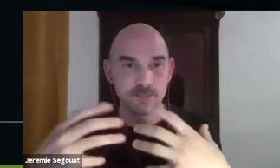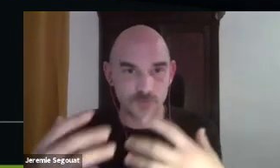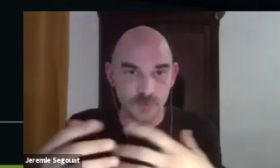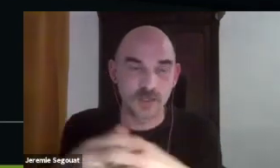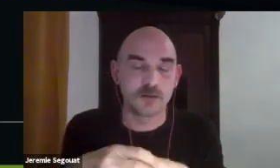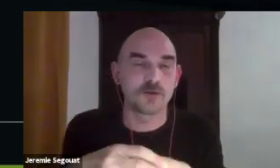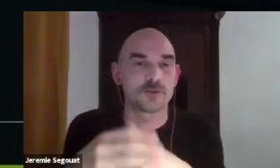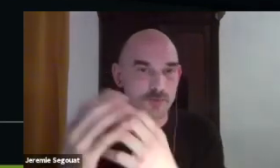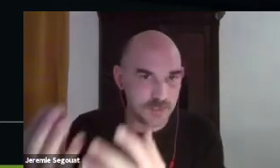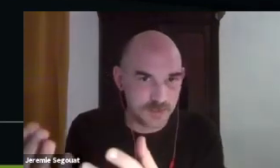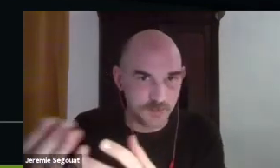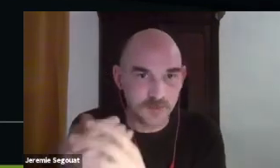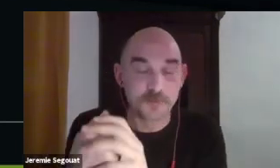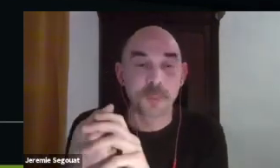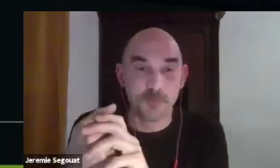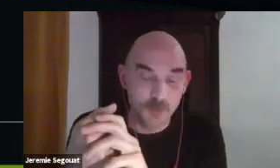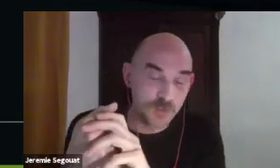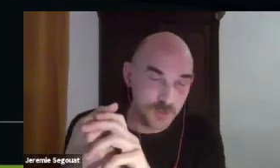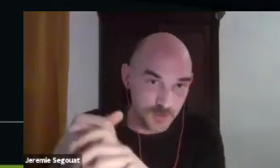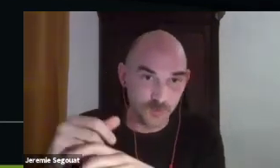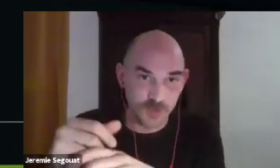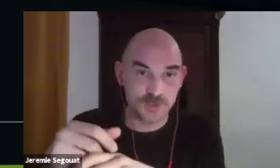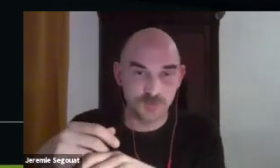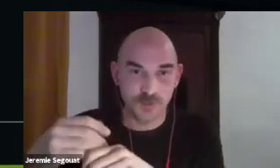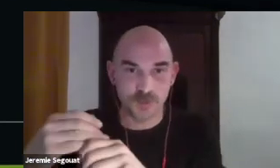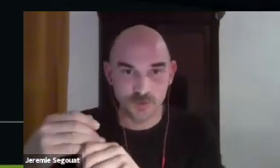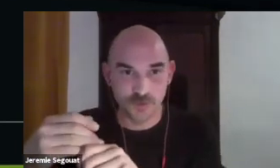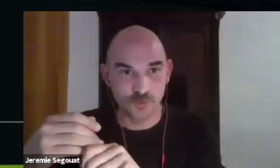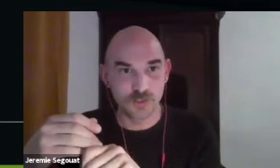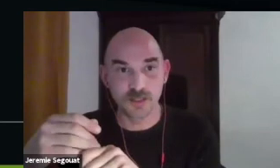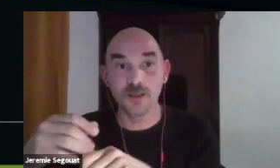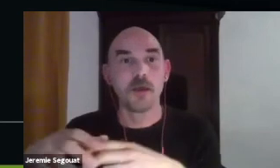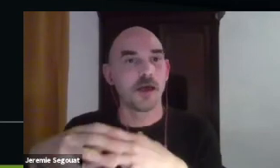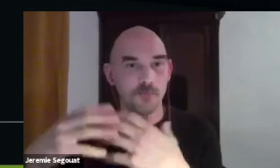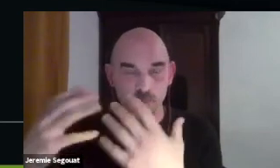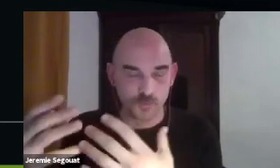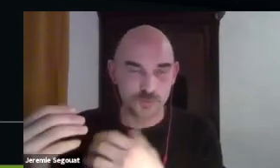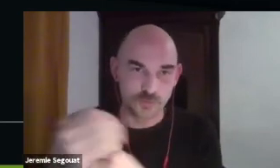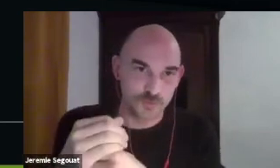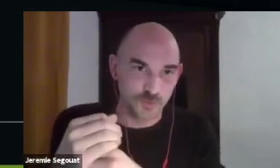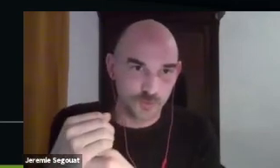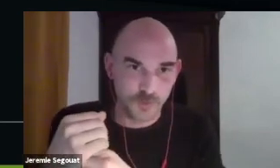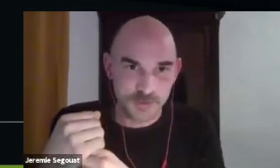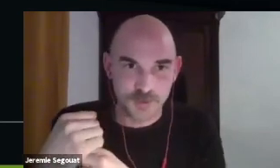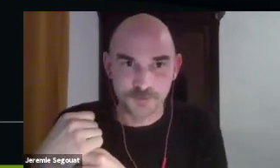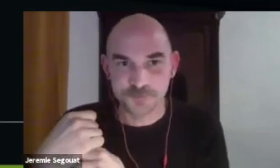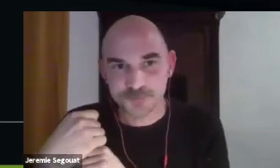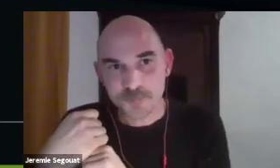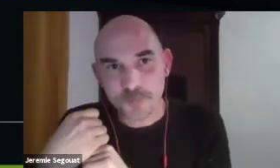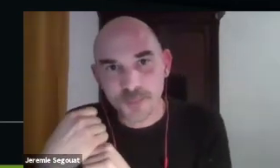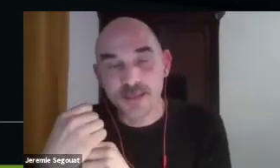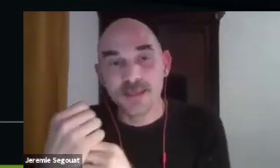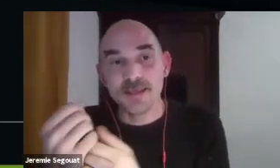discuter entre elles alors bien sûr c'est assez limite mais on a déjà vu des personnes communiquer à beaucoup plus que trois personnes